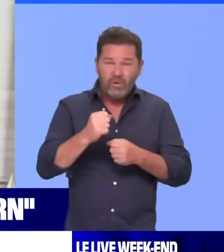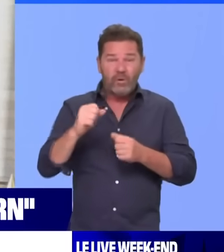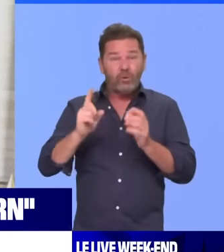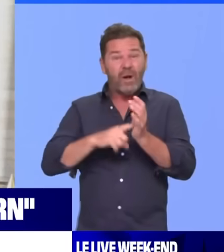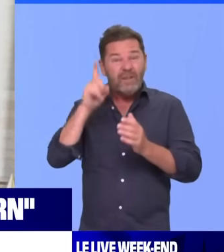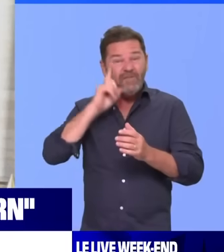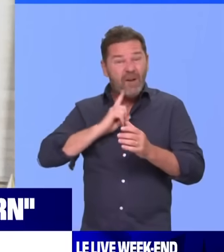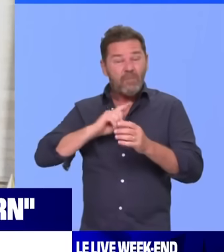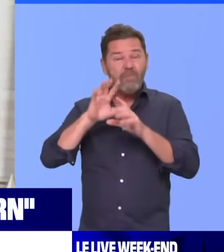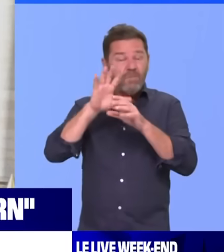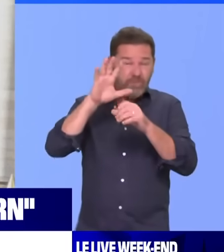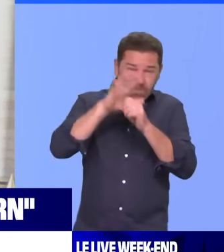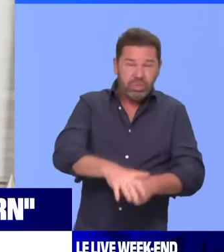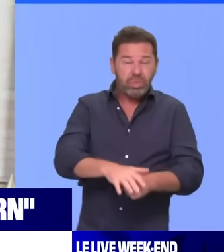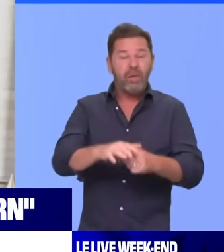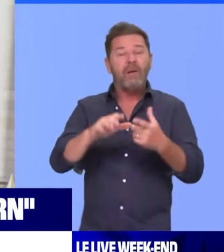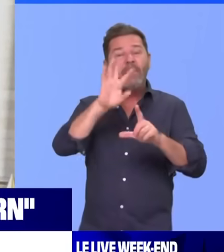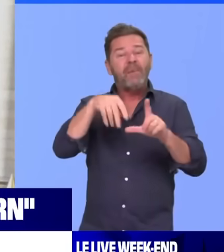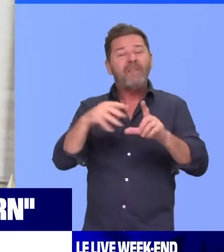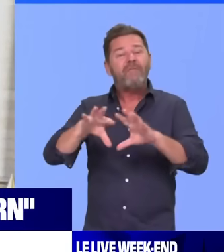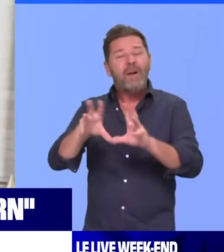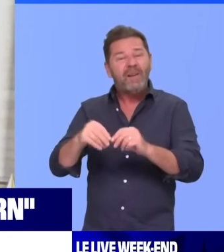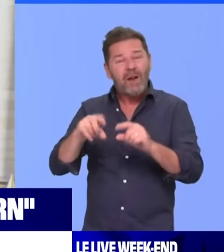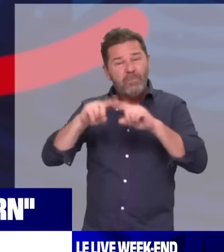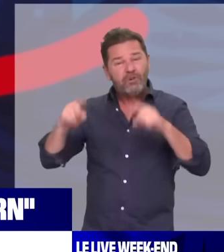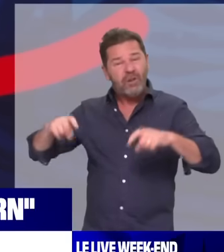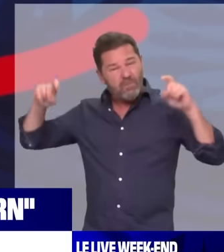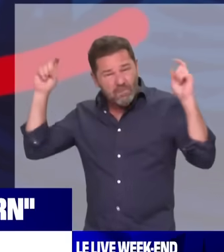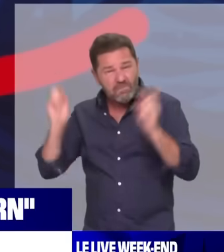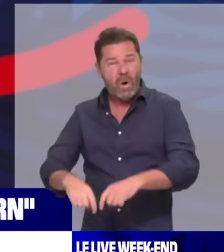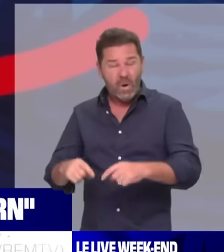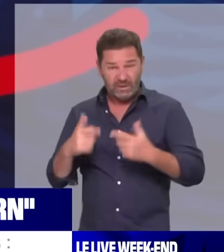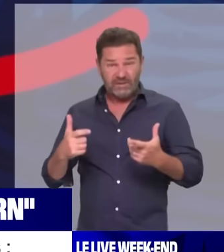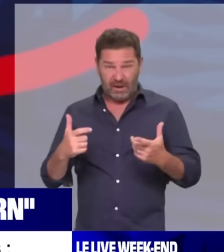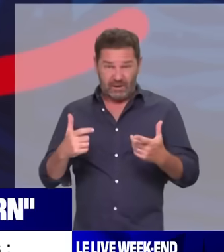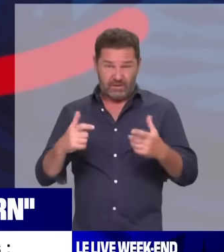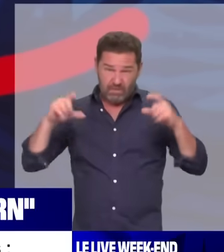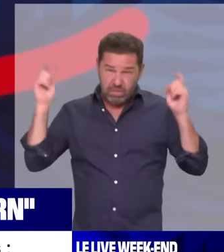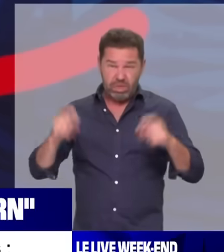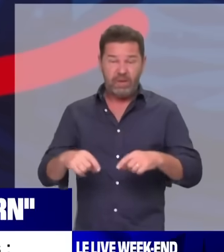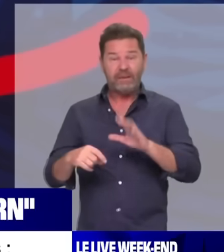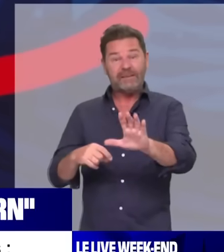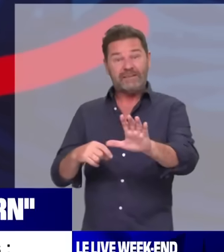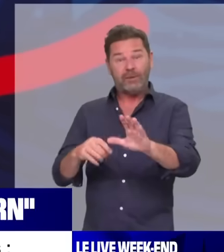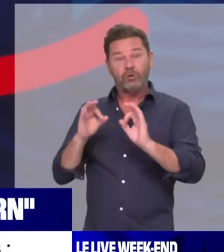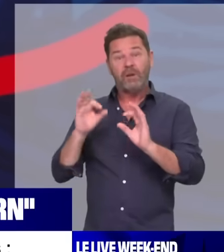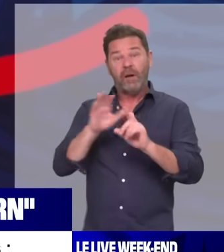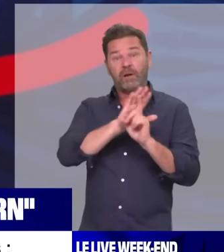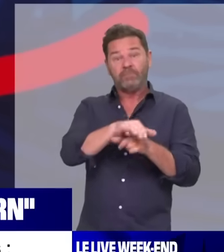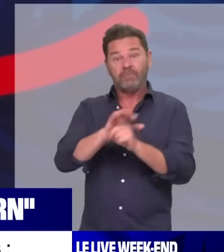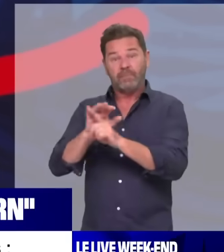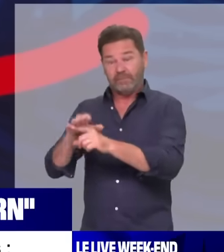plannings familiaux qui vont être atteints voilà les conséquences que vous parlez de discrimination le sujet de ces derniers jours a bien sûr été la question de